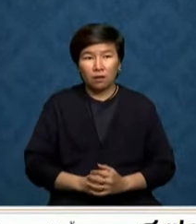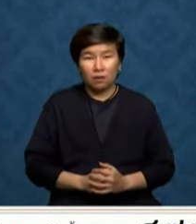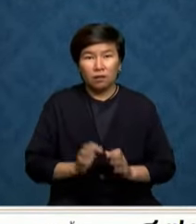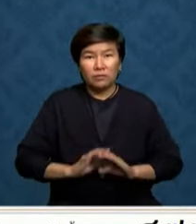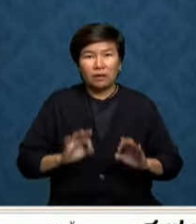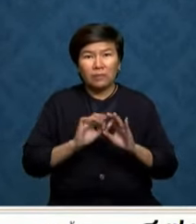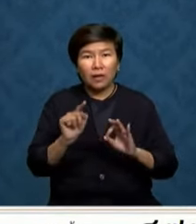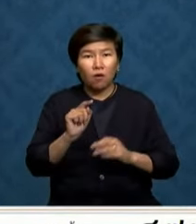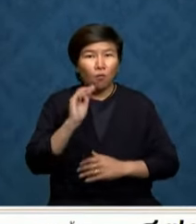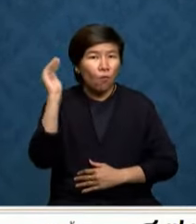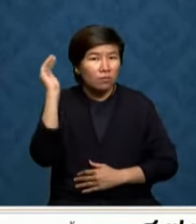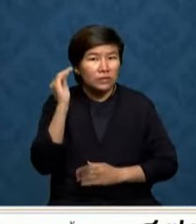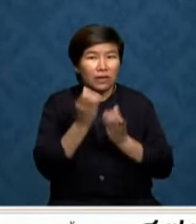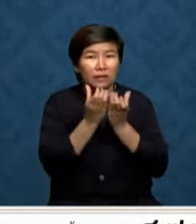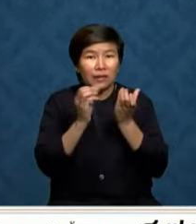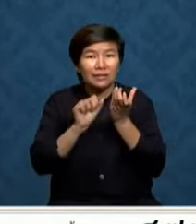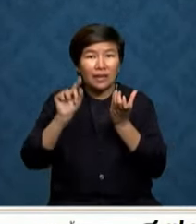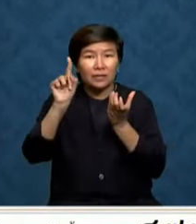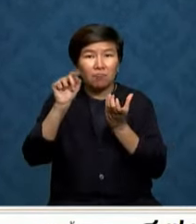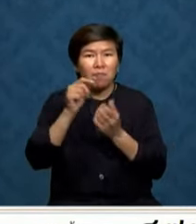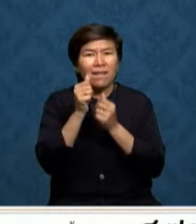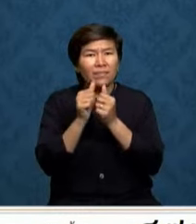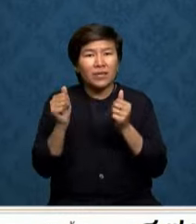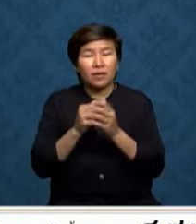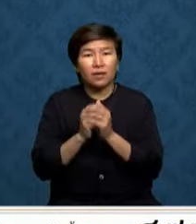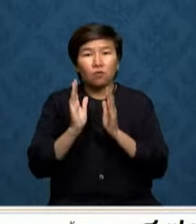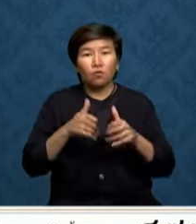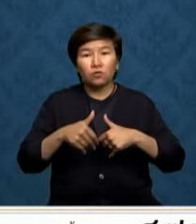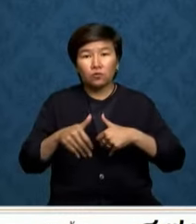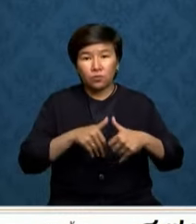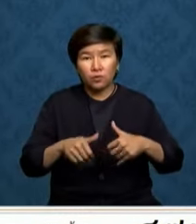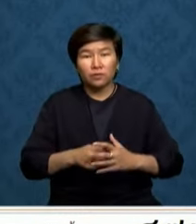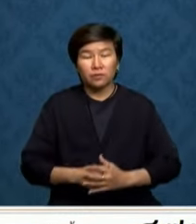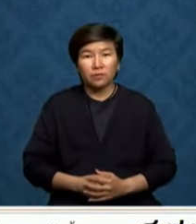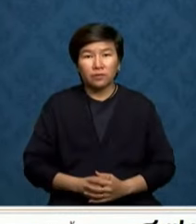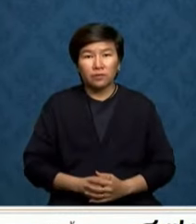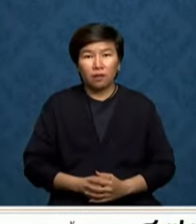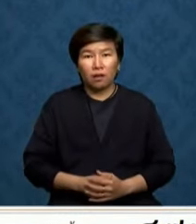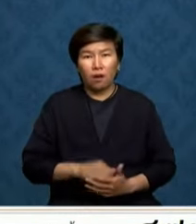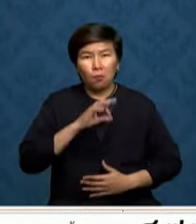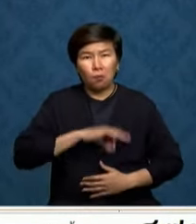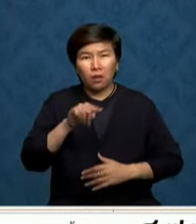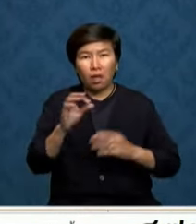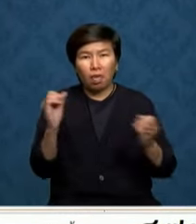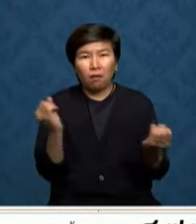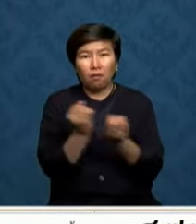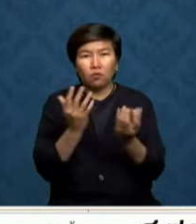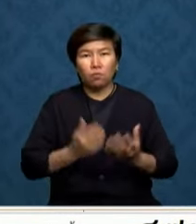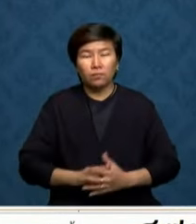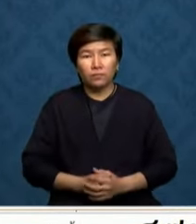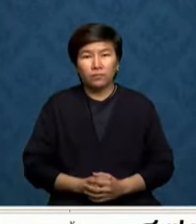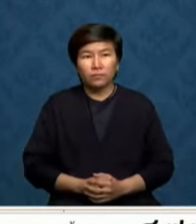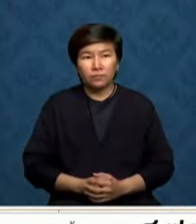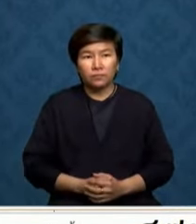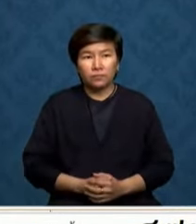กันศีลธรรมอันดีพี่น้องประชาชนให้เกิดความเป็น